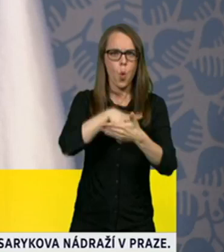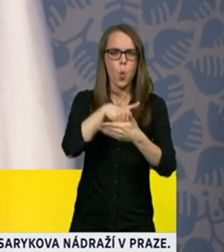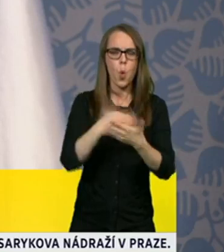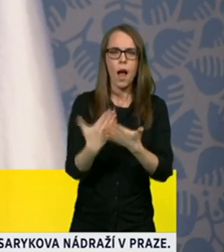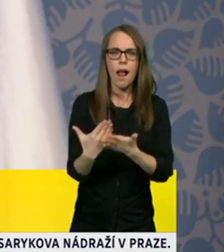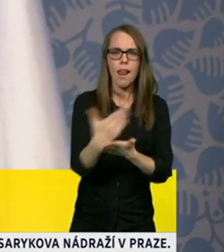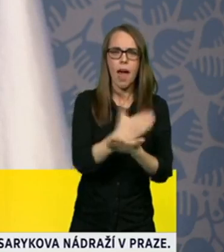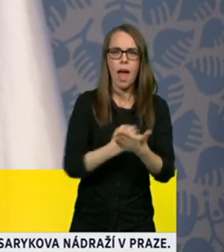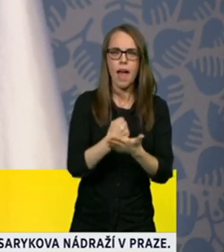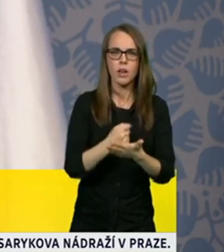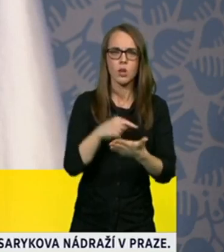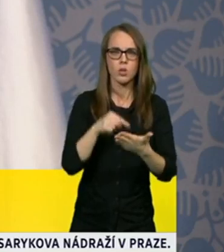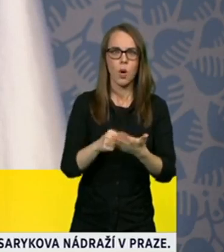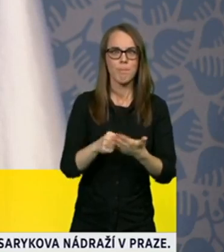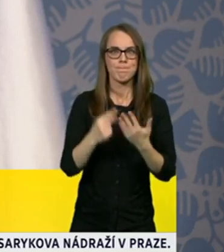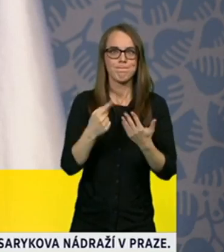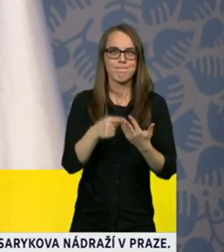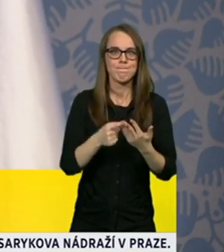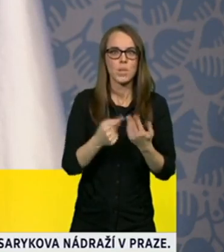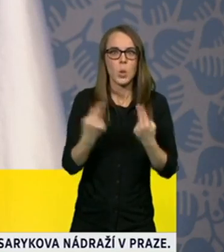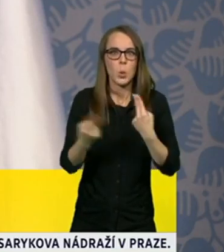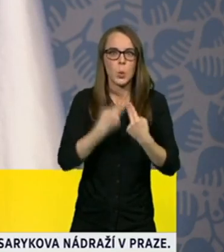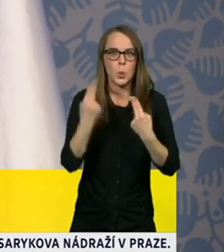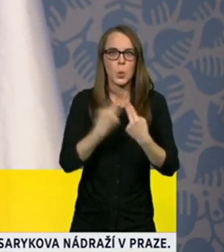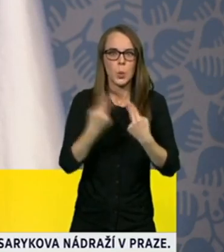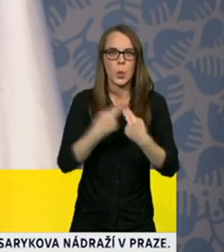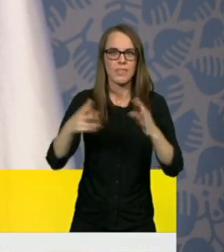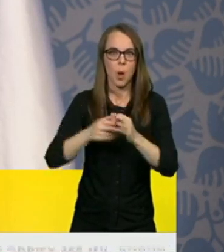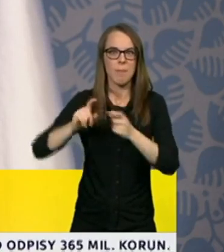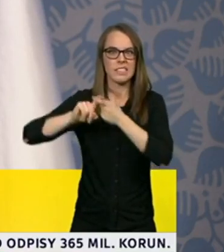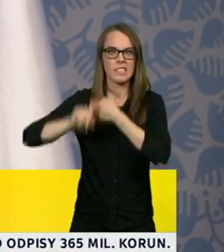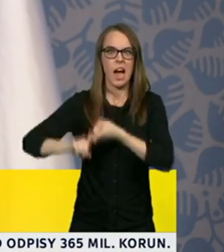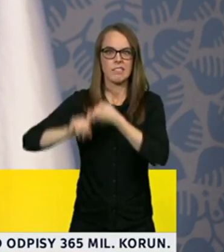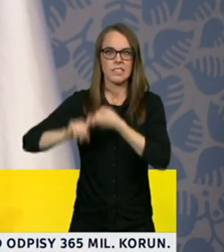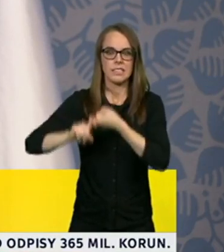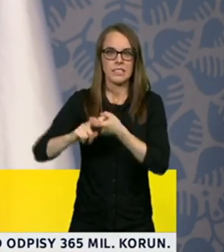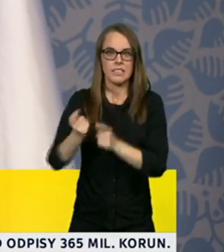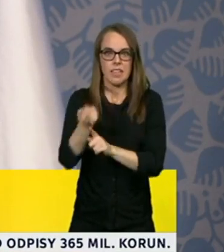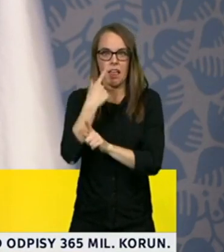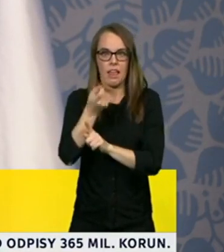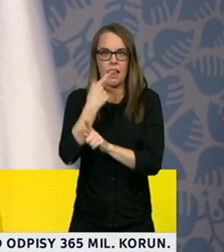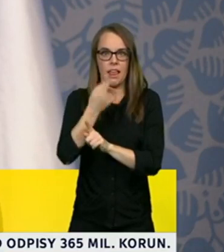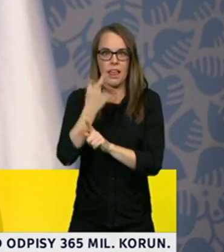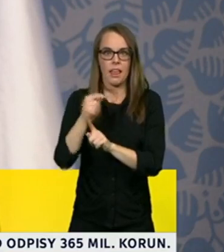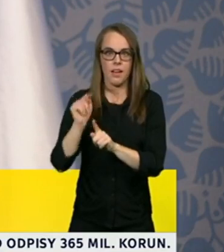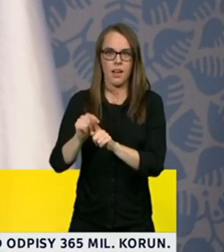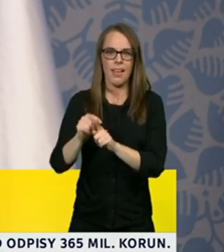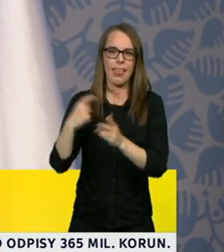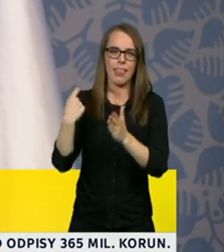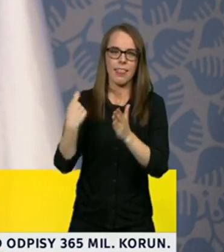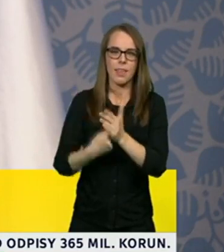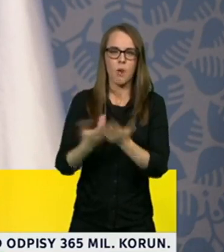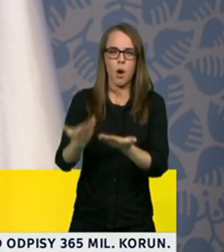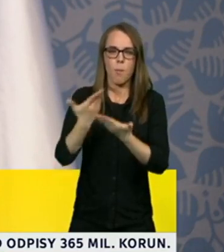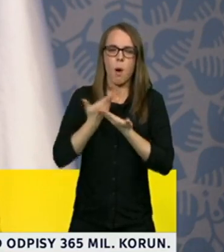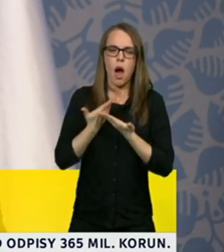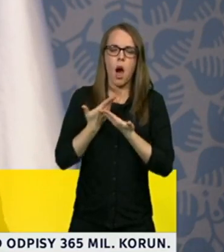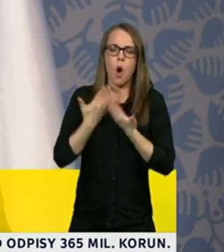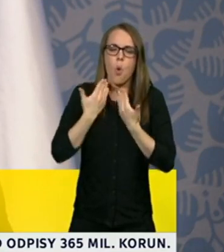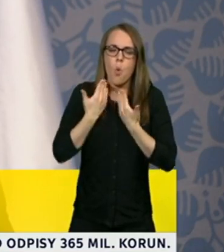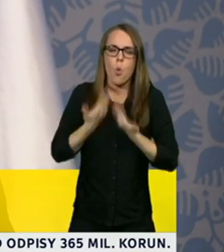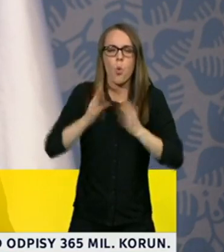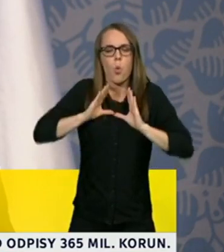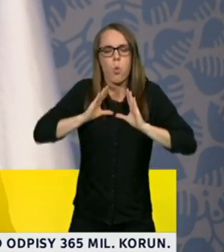přípravky, které obsahují vysoce návykovou látku, doposud tedy opiátové léky například,